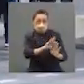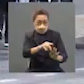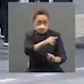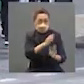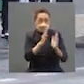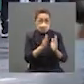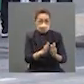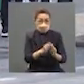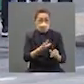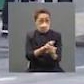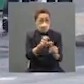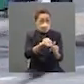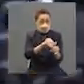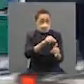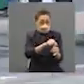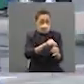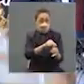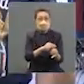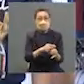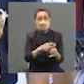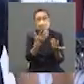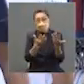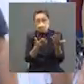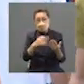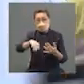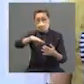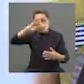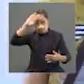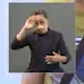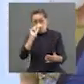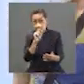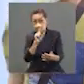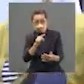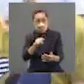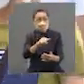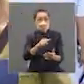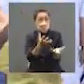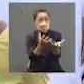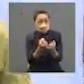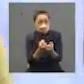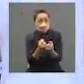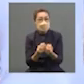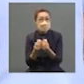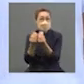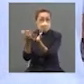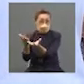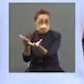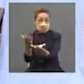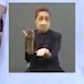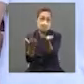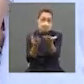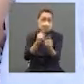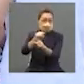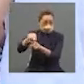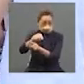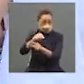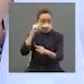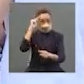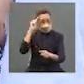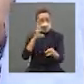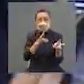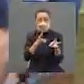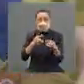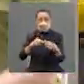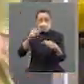ะคะใครที่เป็นไม่มากนักเนี่ยก็ดูแลตัวเองไปนะคะรักษาอยู่ที่บ้านไปอาการมากขึ้นก็เข้ารับการรักษาในโรงพยาบา